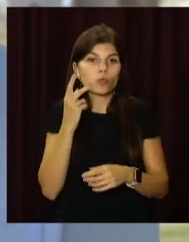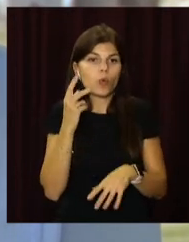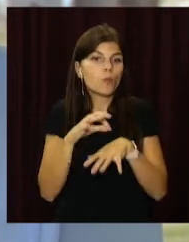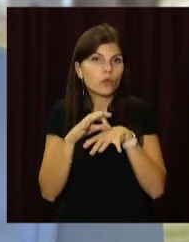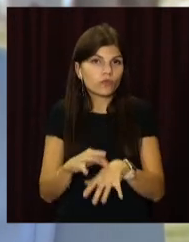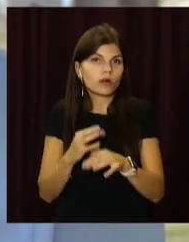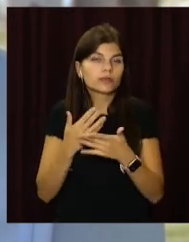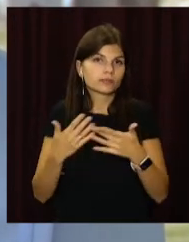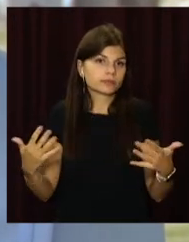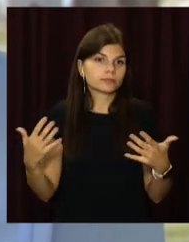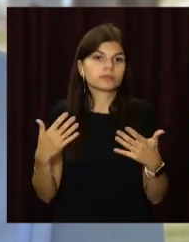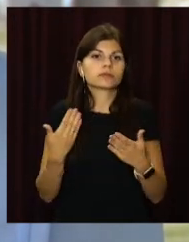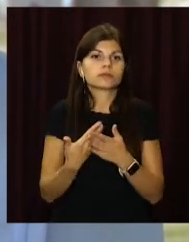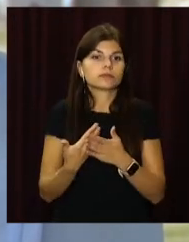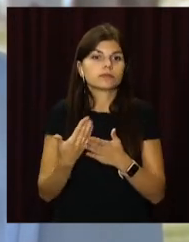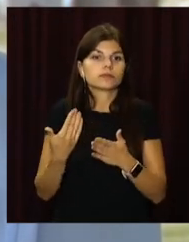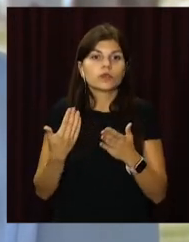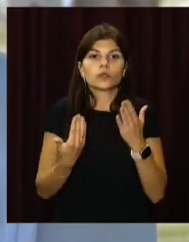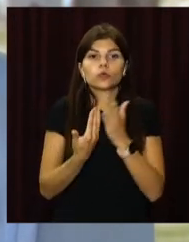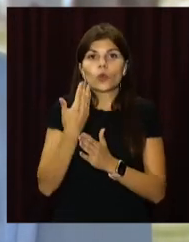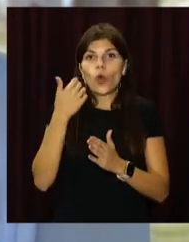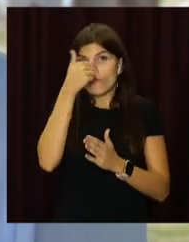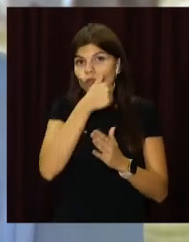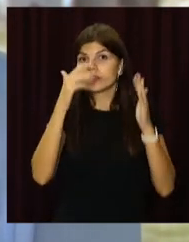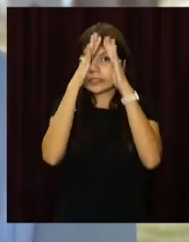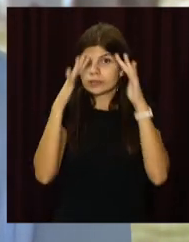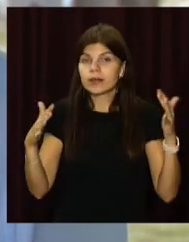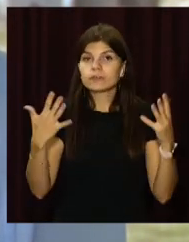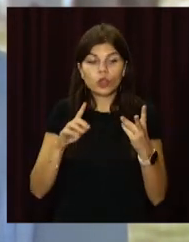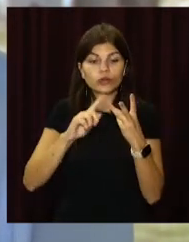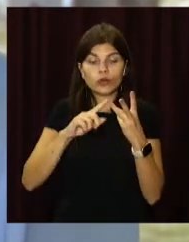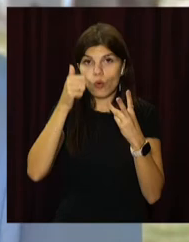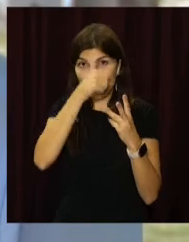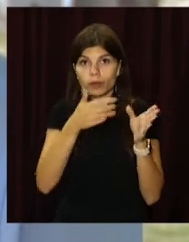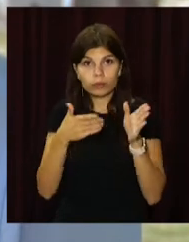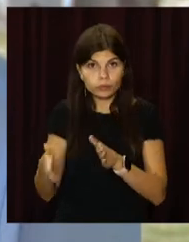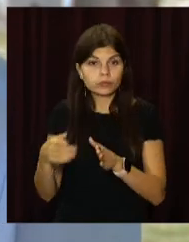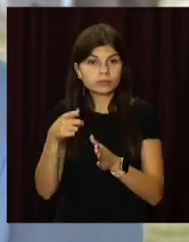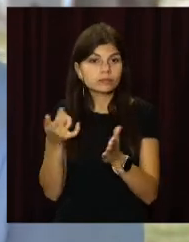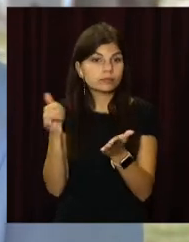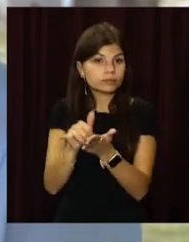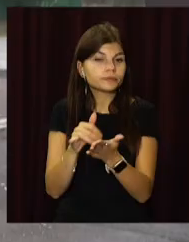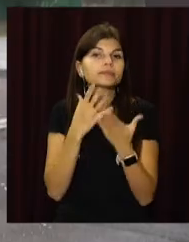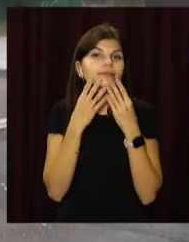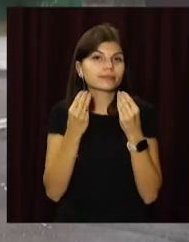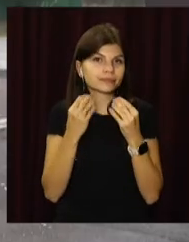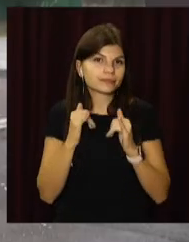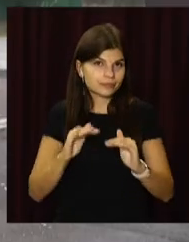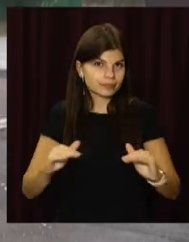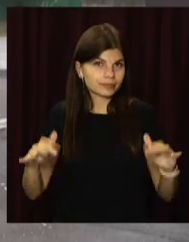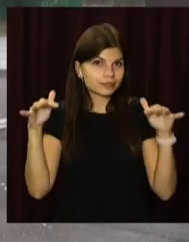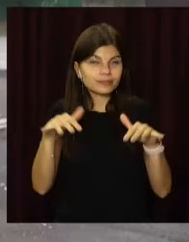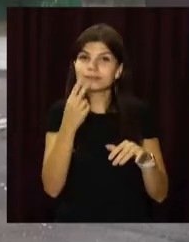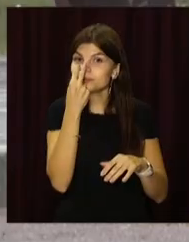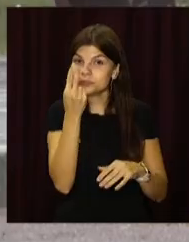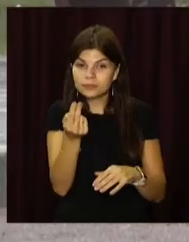проводимо заходи. Це і встановлюємо новорічну ялинку. Вже 3-й рік поспіль вона тут яскрає для дітей. Оновлена